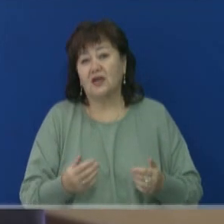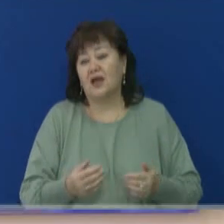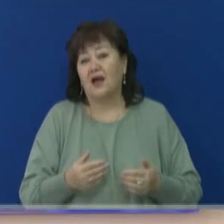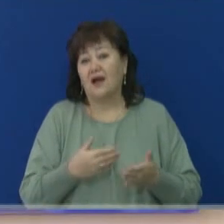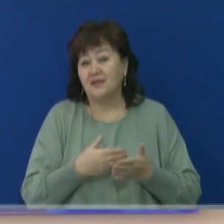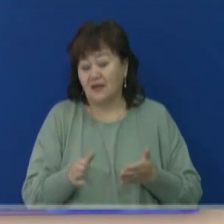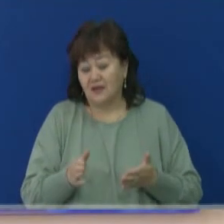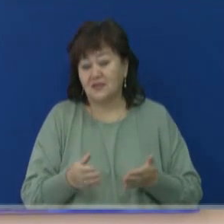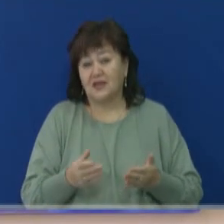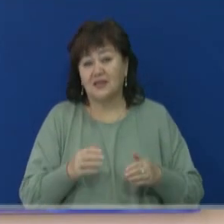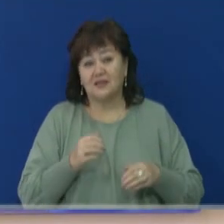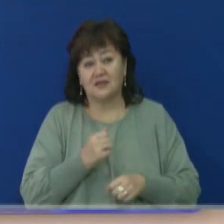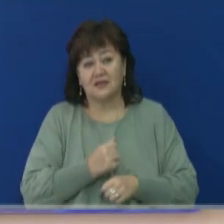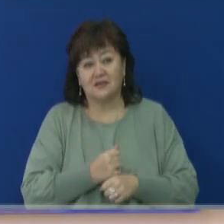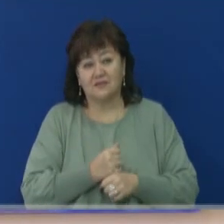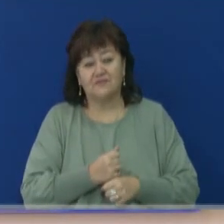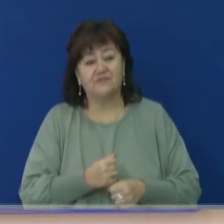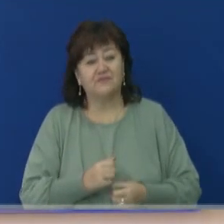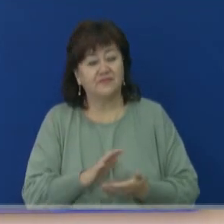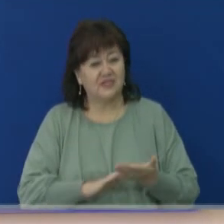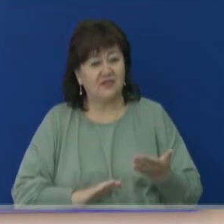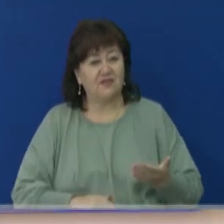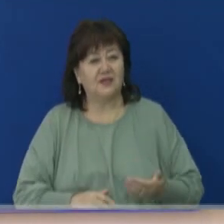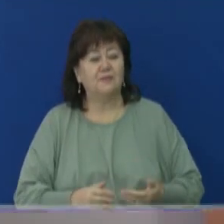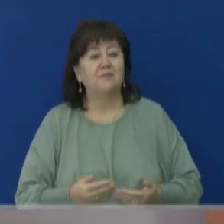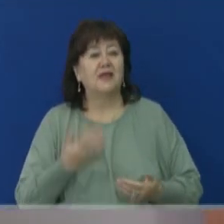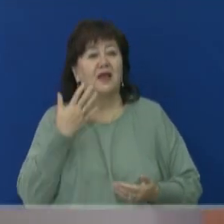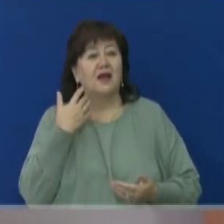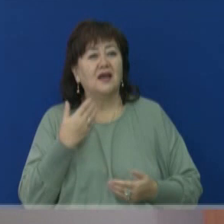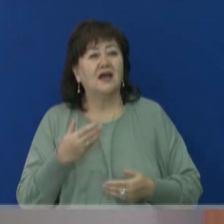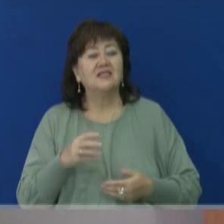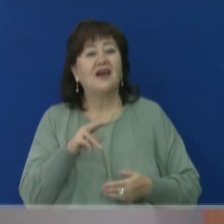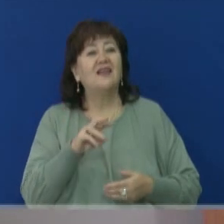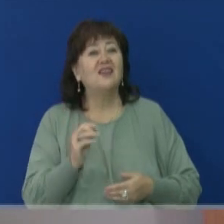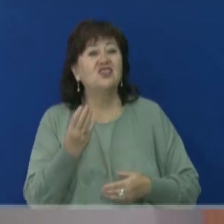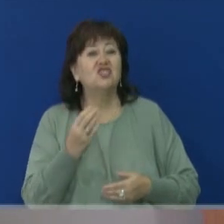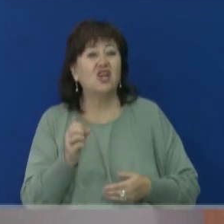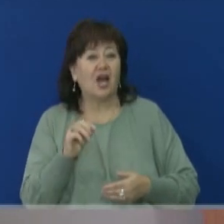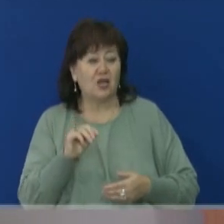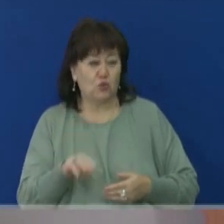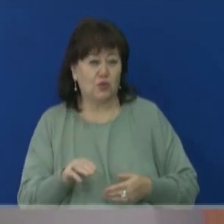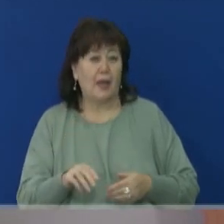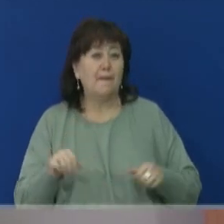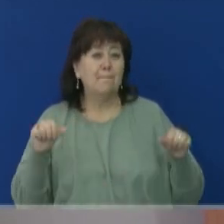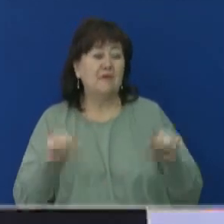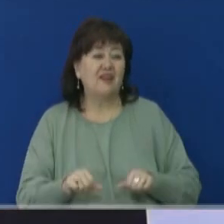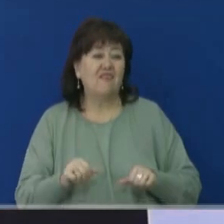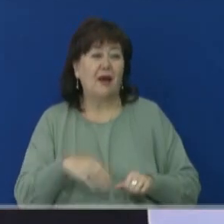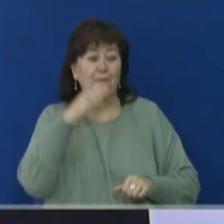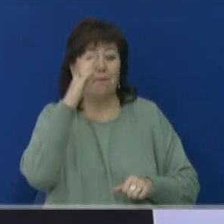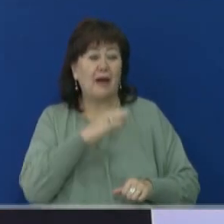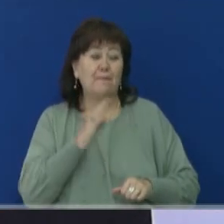жағдайлары. Әкелікті тану мен атаналық құқығынан айыруға негіз болатын бірнеше себеп бар. Яғни егер ата-ана бала күтімі